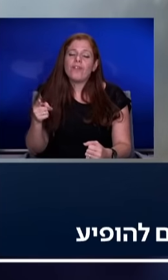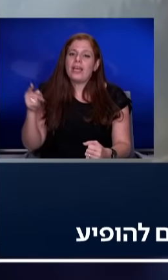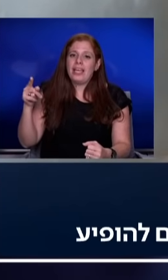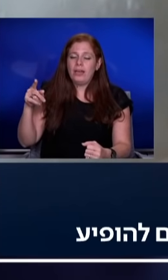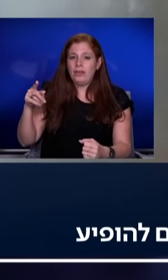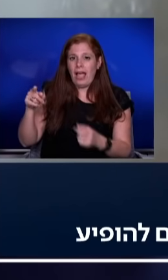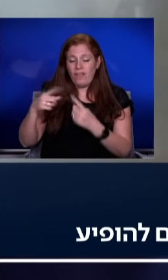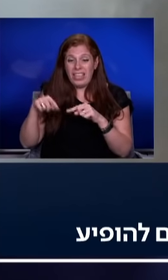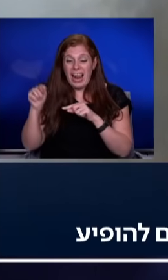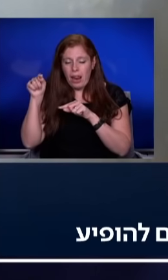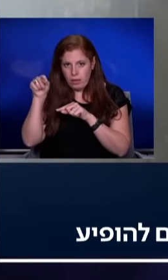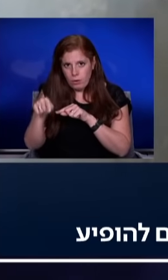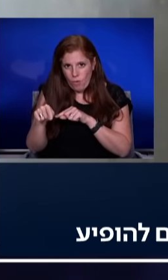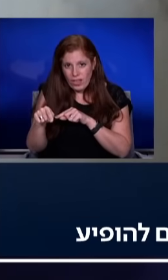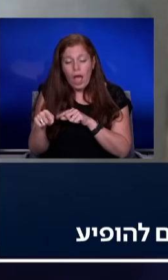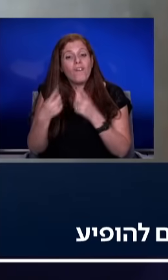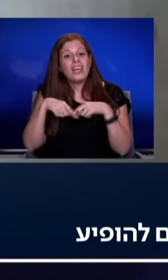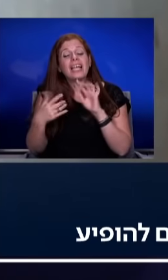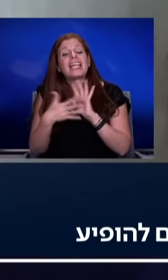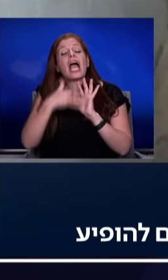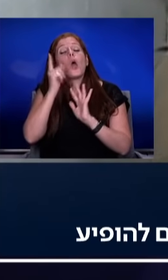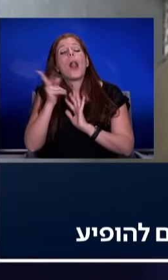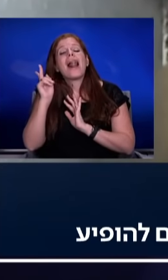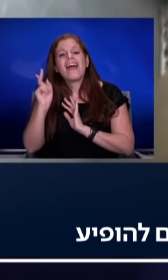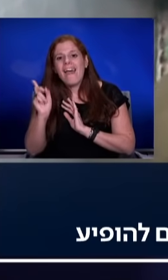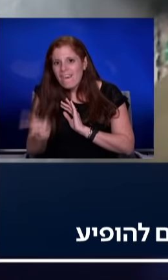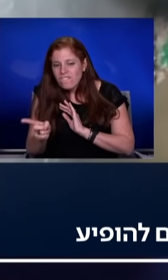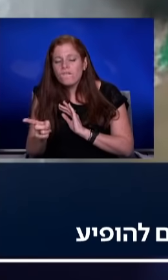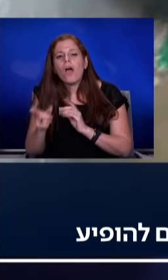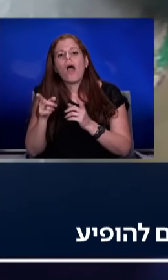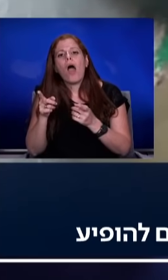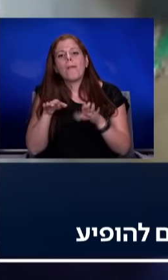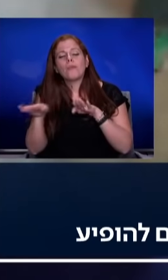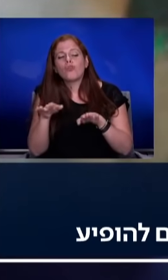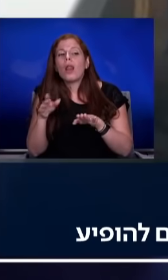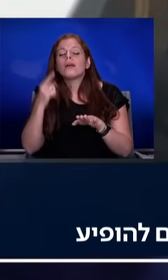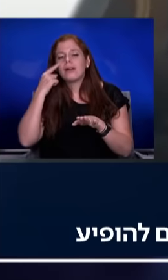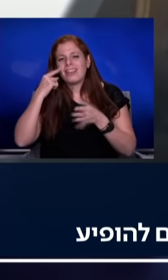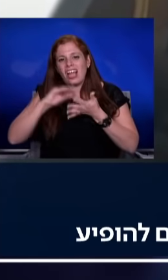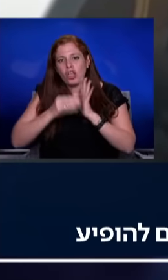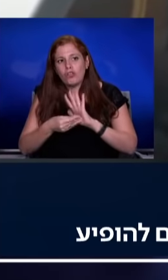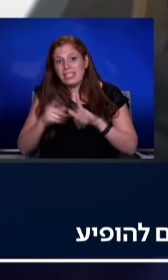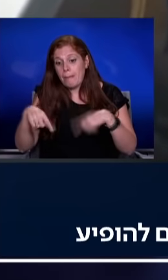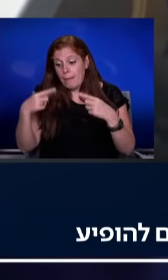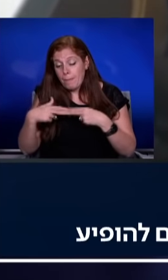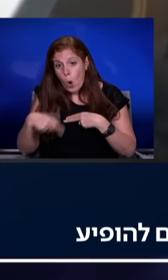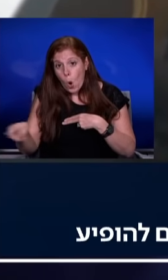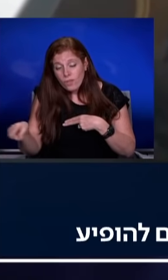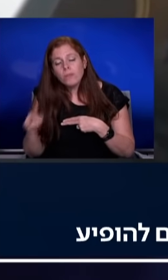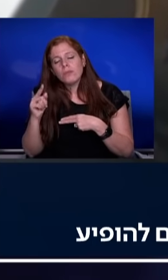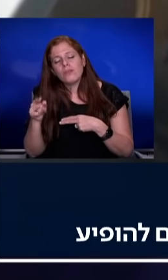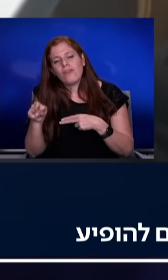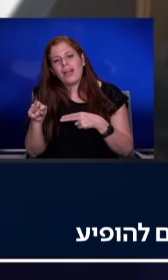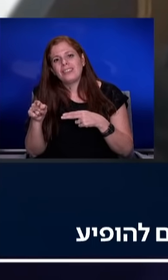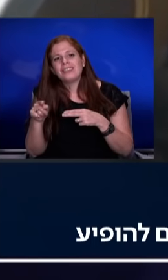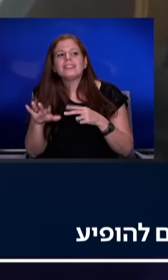לא יכולה לחייב, ועדת חקירה יכולה לחייב. הממשלה צפויה לאשר את זה כבר בימים הקרובים, ומכאן נגיע בעצם